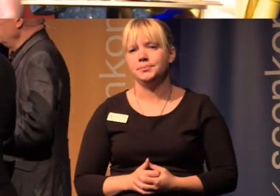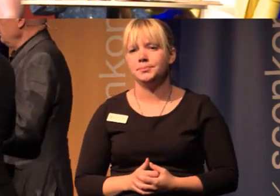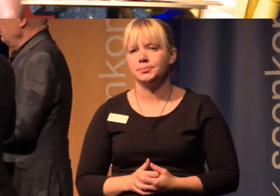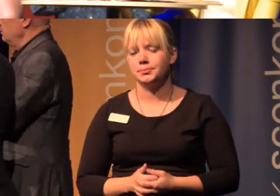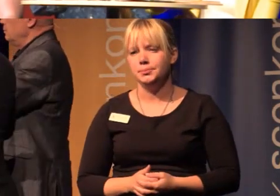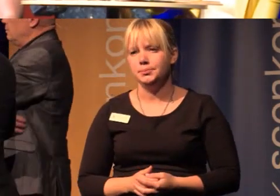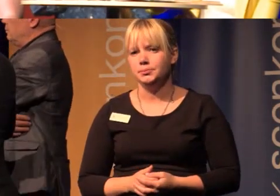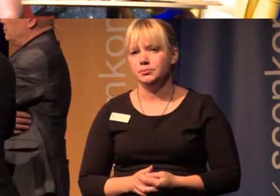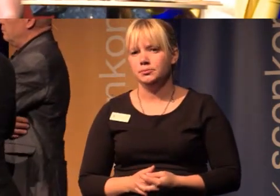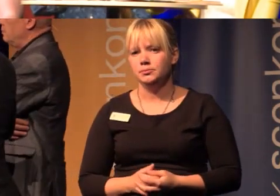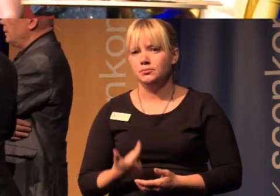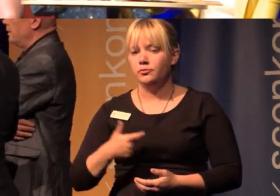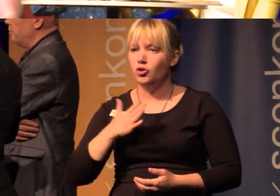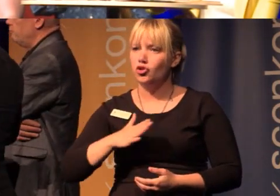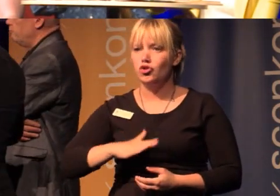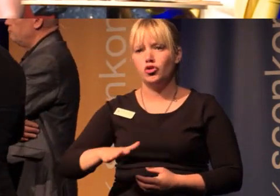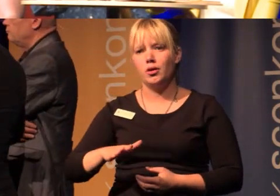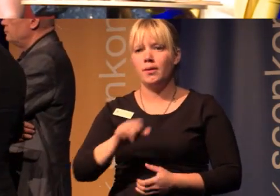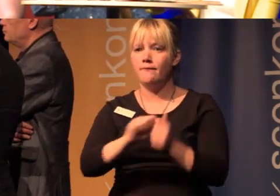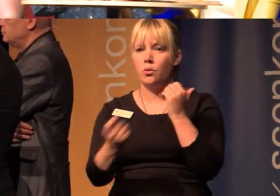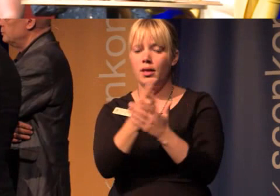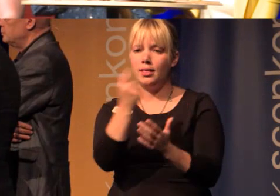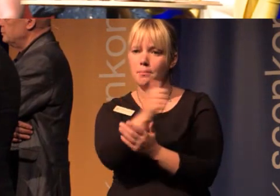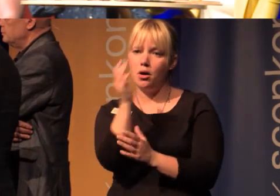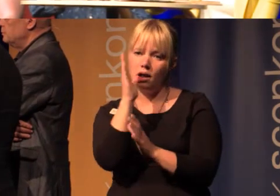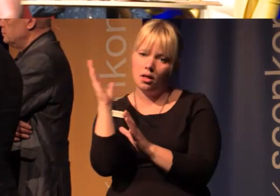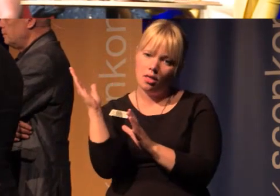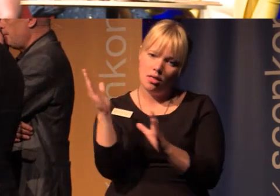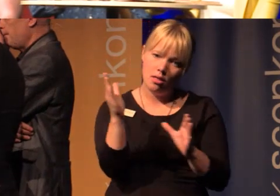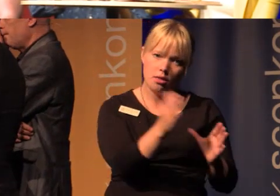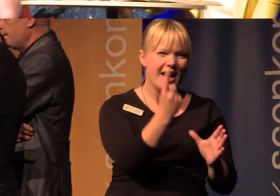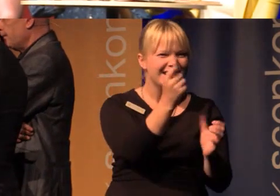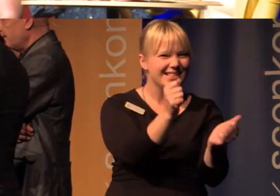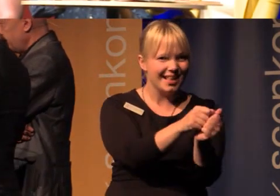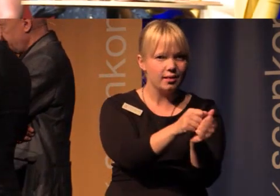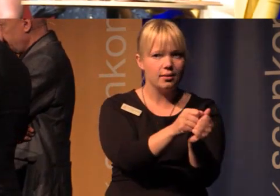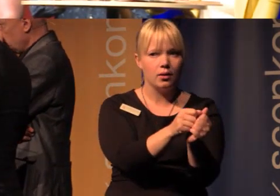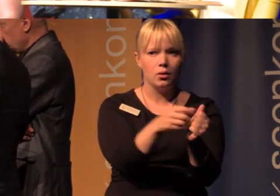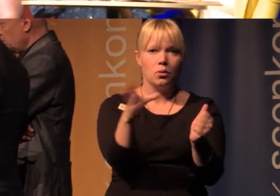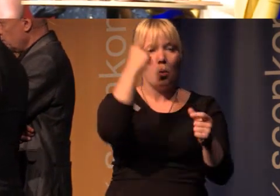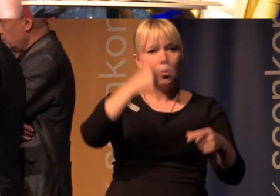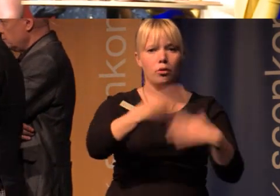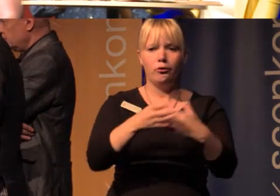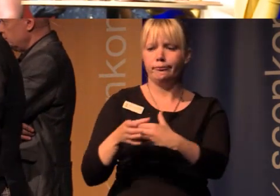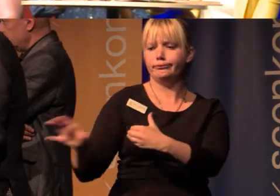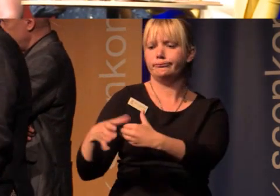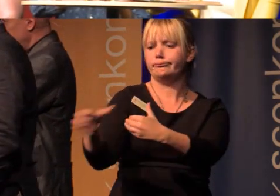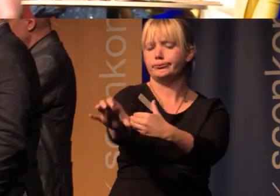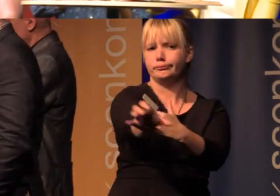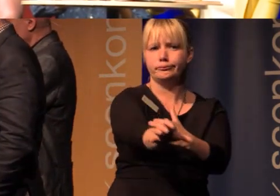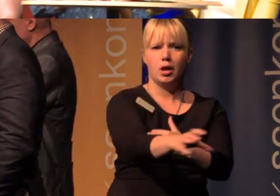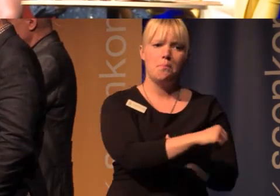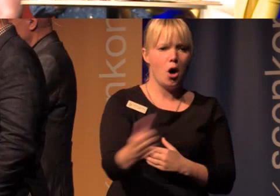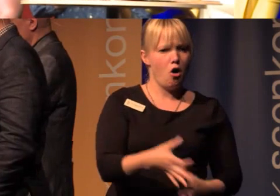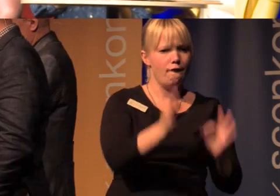drar iväg för mycket åt ett visst håll. Det får inte bli en alltför exkluderande kultur som man finansierar med offentliga